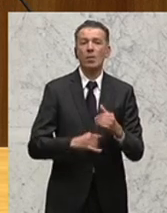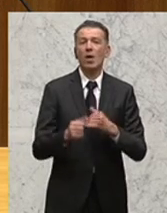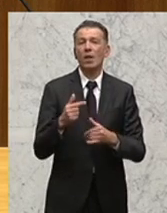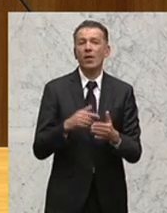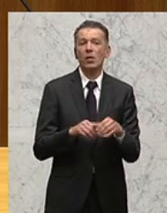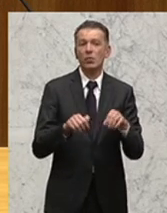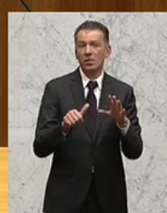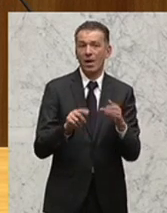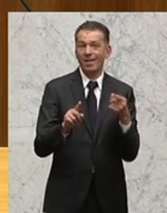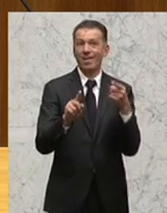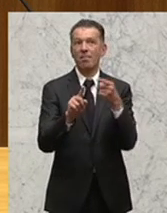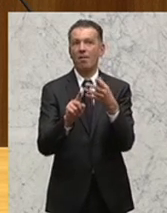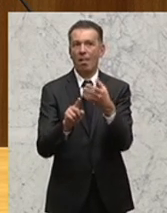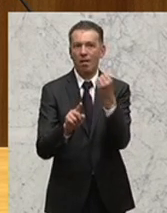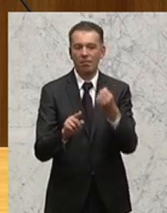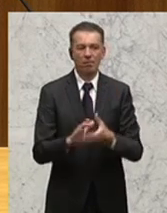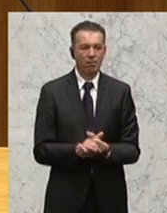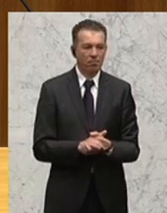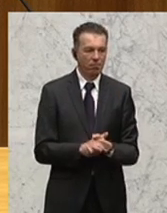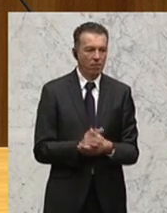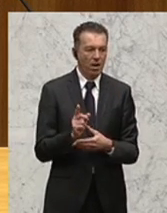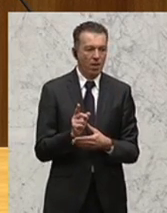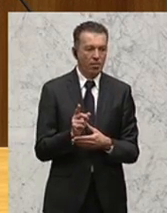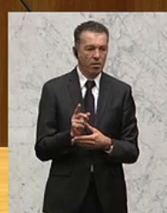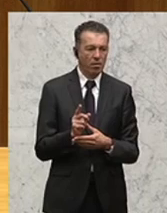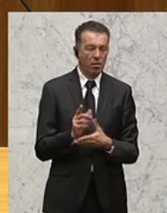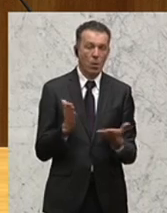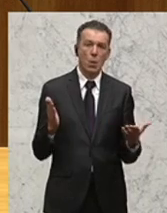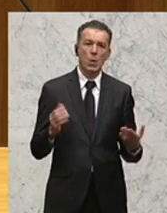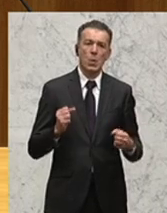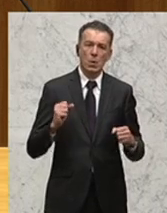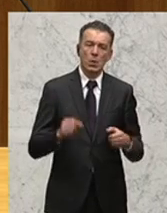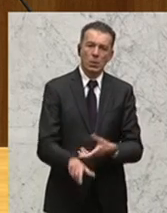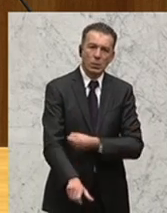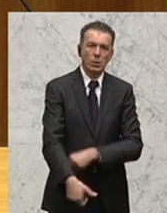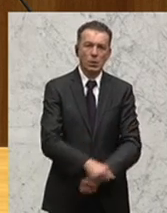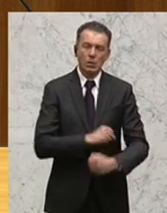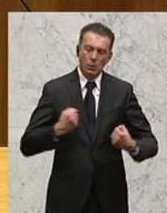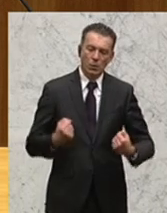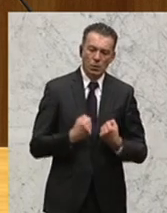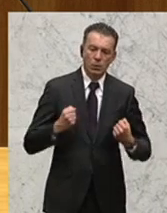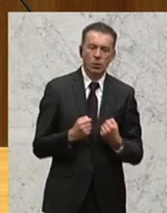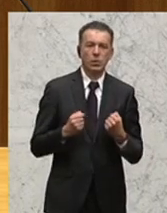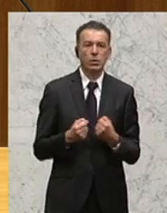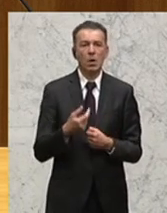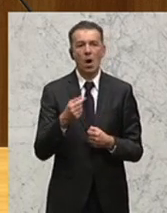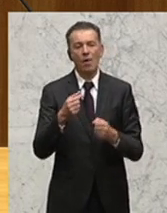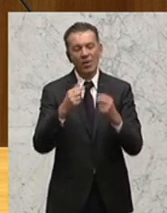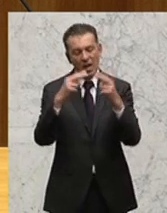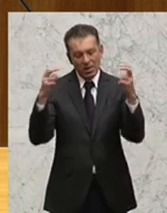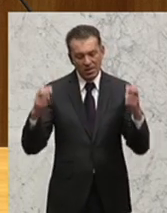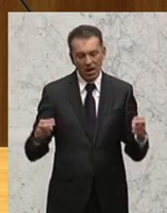in Wahrheit erreichen wollen. Aber es ist natürlich eine hohe Anstrengung, neben dem